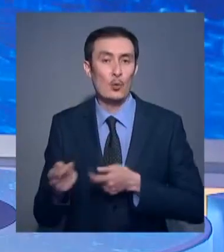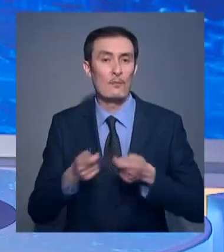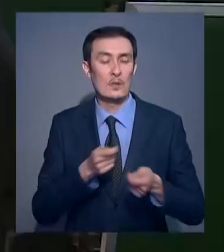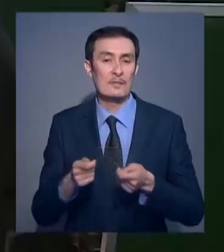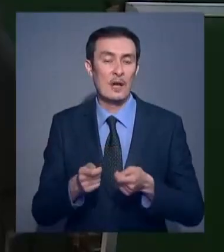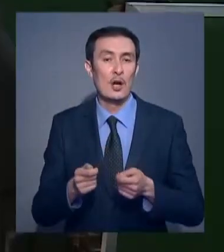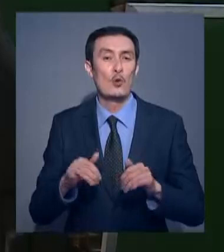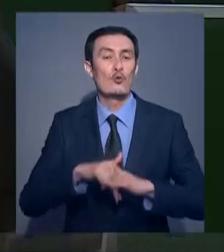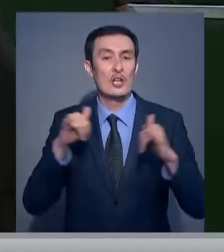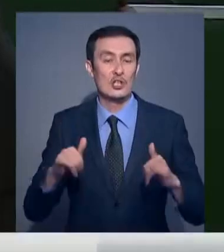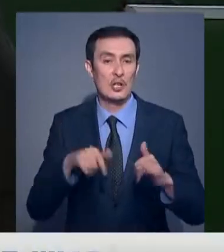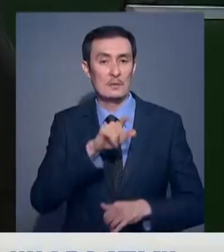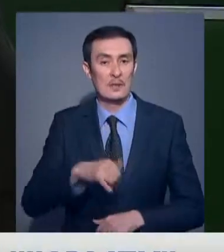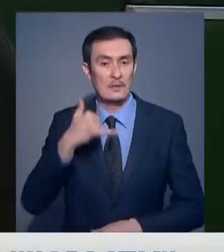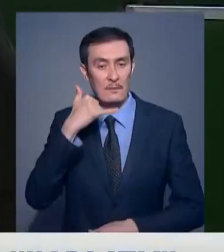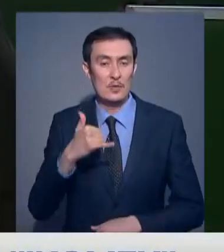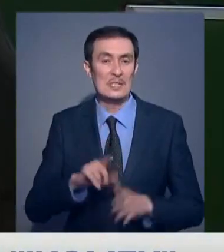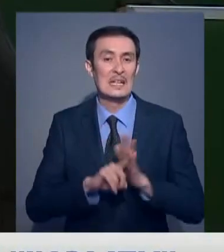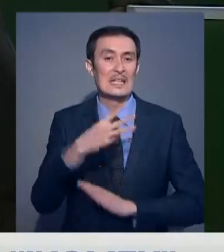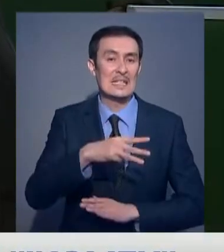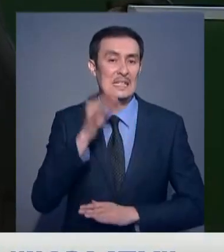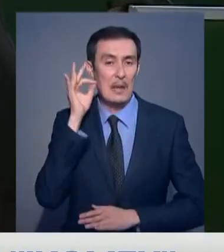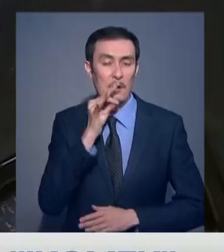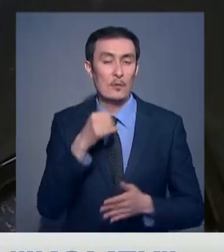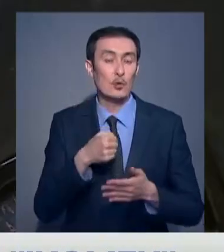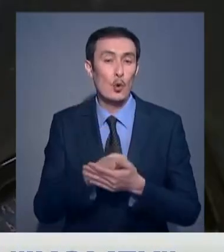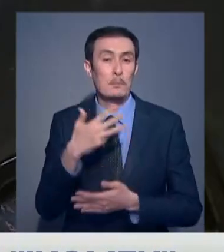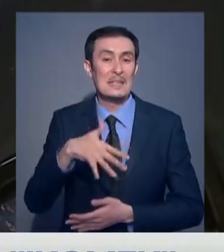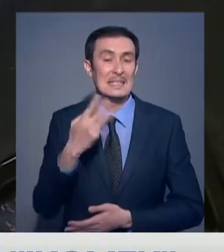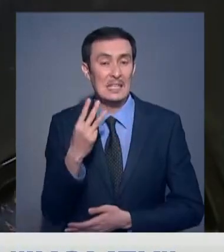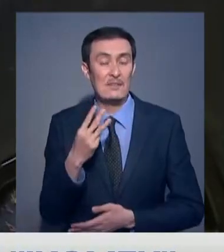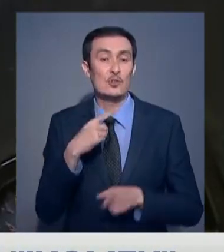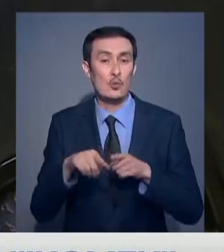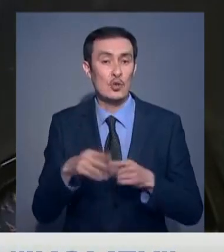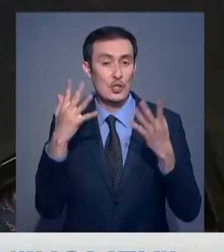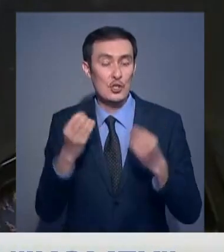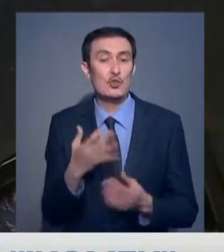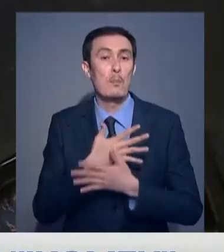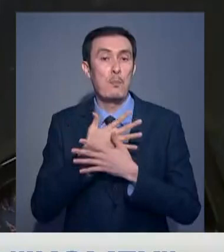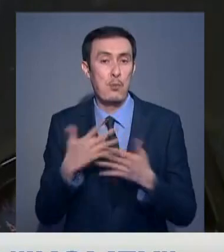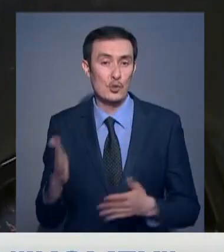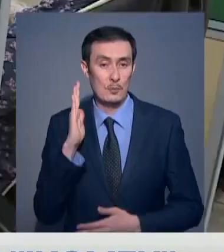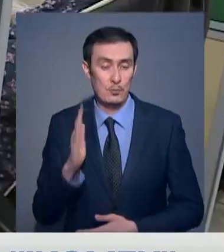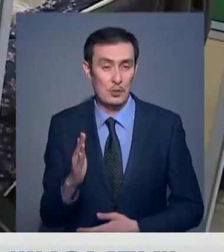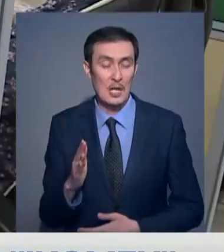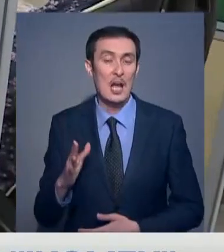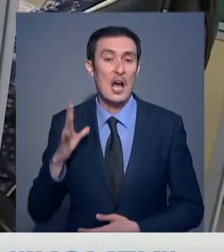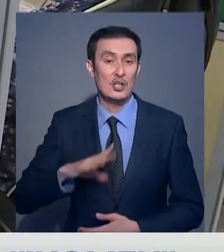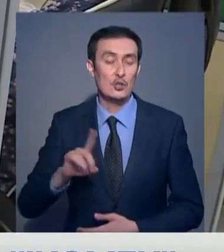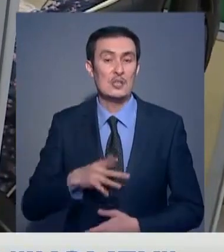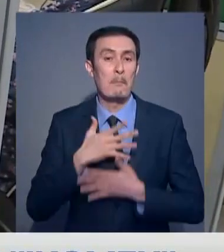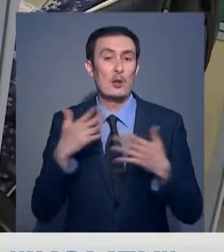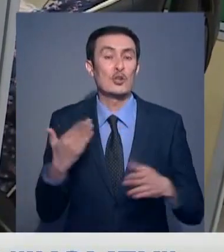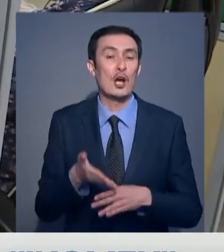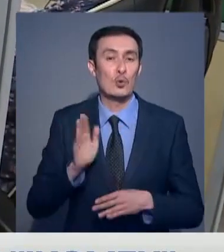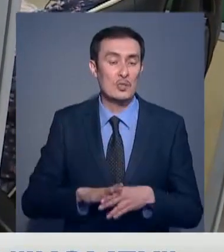Руководство уже увеличило штат сотрудников с 30 операторов до 53, и в ближайшие дни их станет еще больше, так как из-за